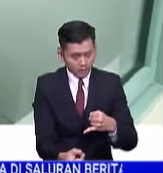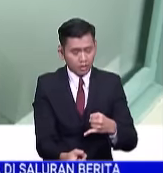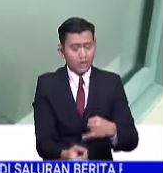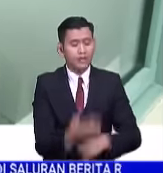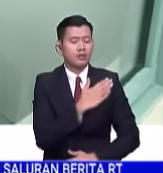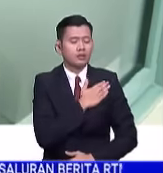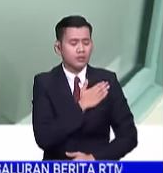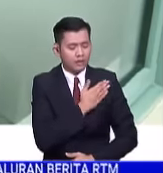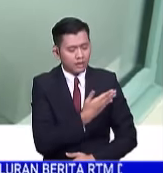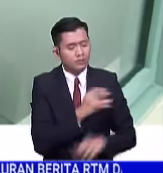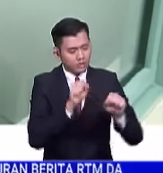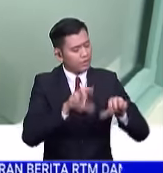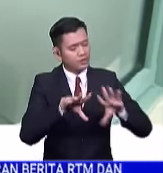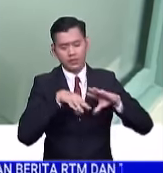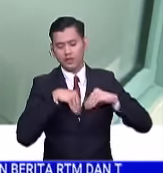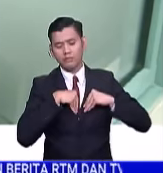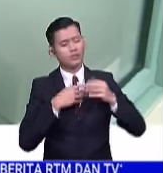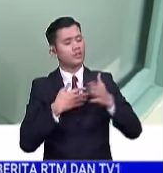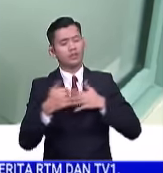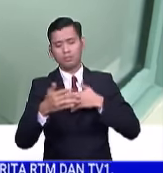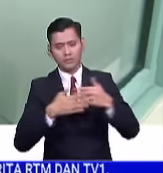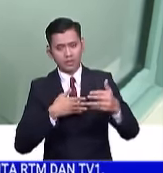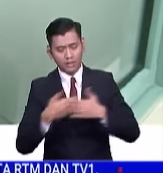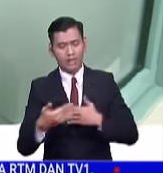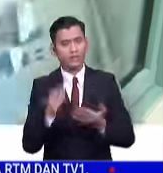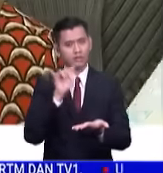pergi lebih bermakna.